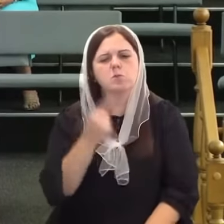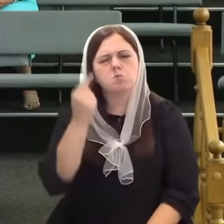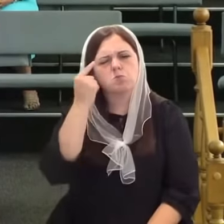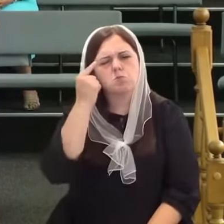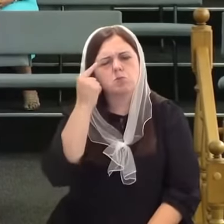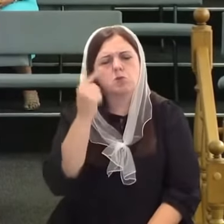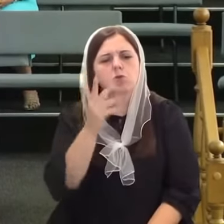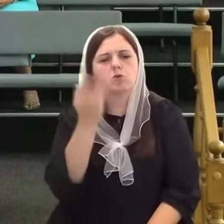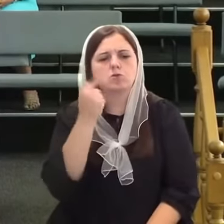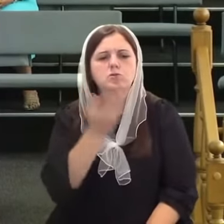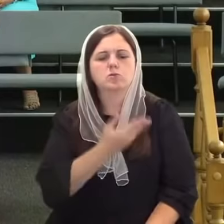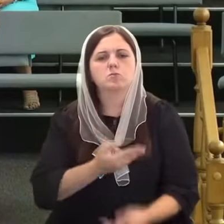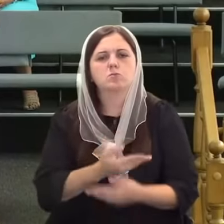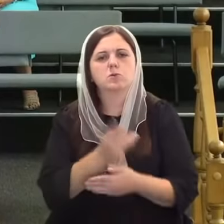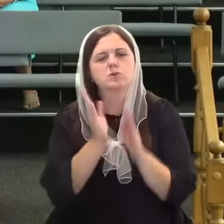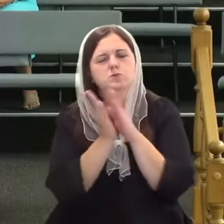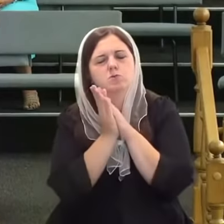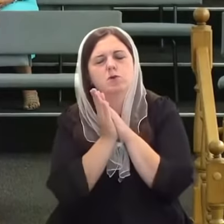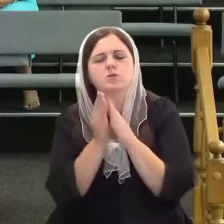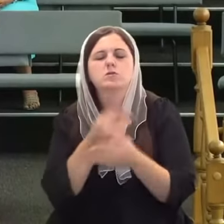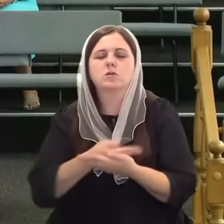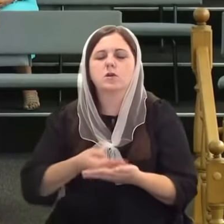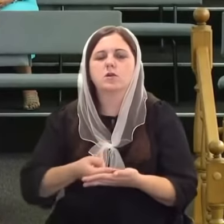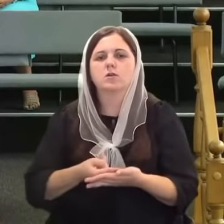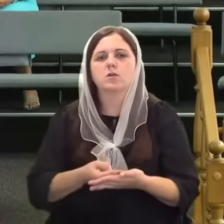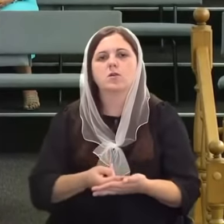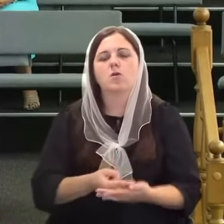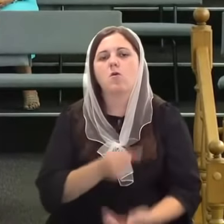и одна из нянечек, она